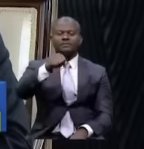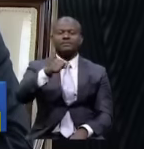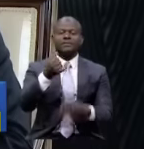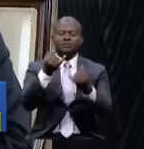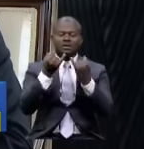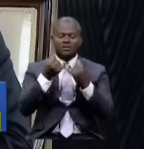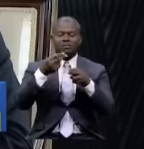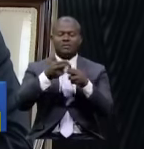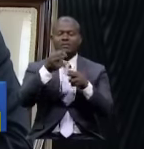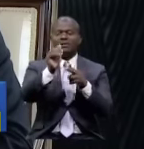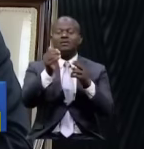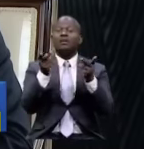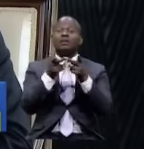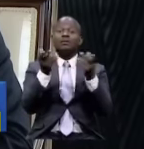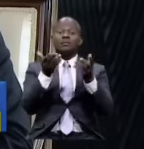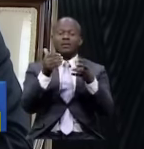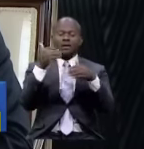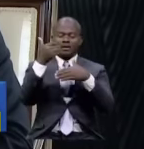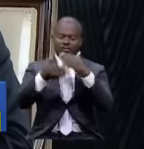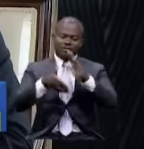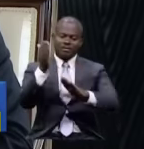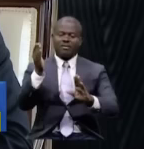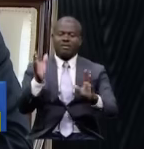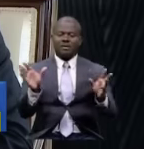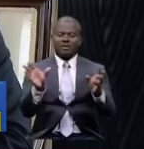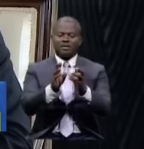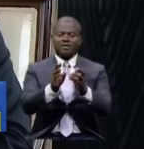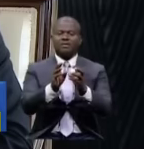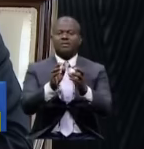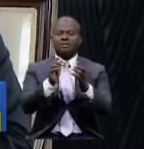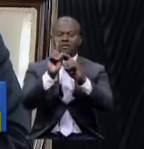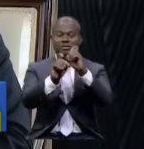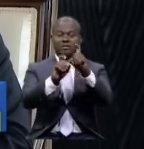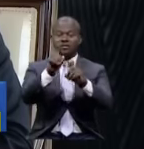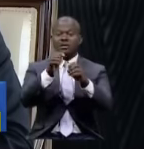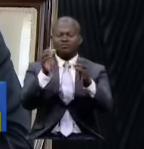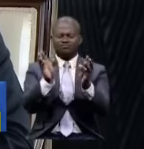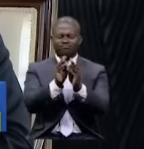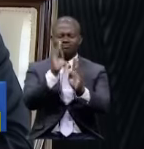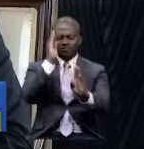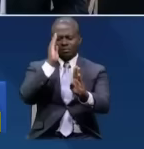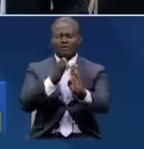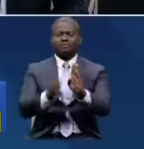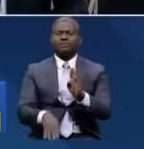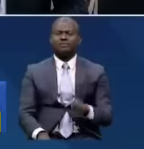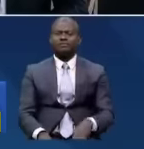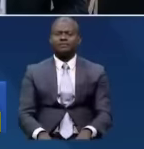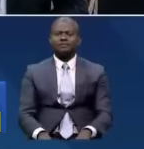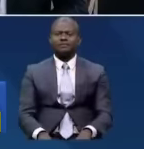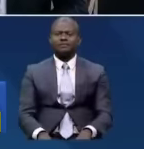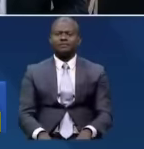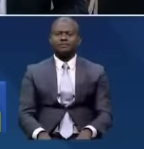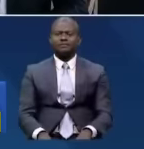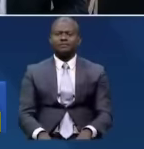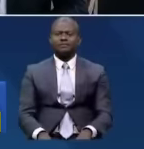nitwa Banki Mukikibere Kirida. Yego. Uyu mudugudu wa Gitebe ya kabiri, akagari ka Muhira, umurenge wa